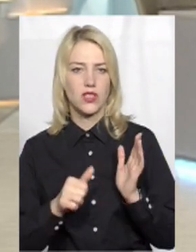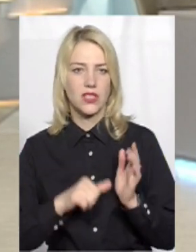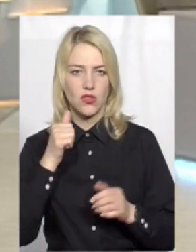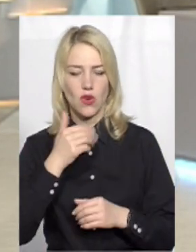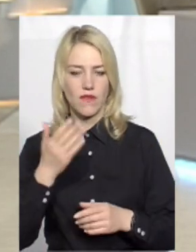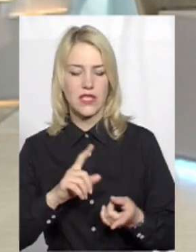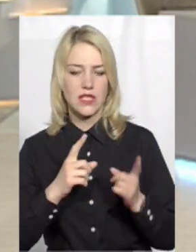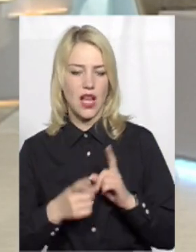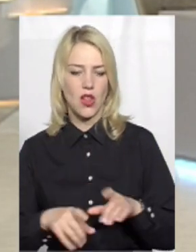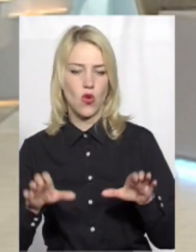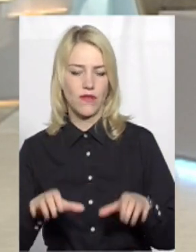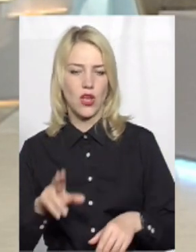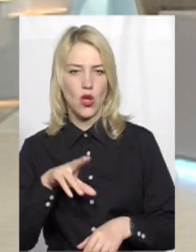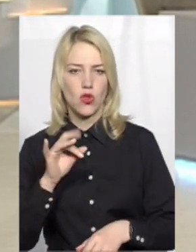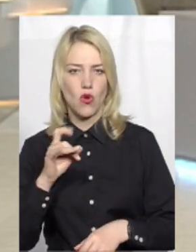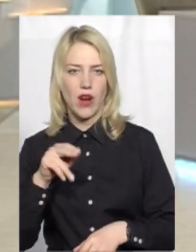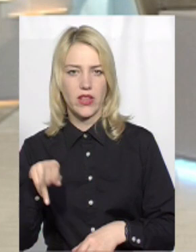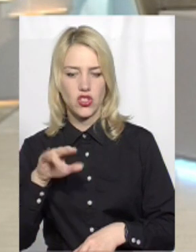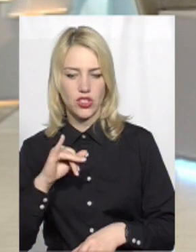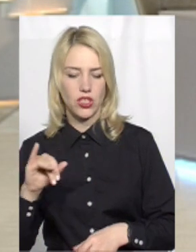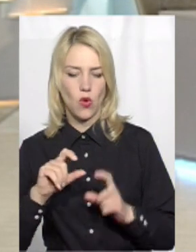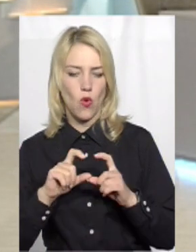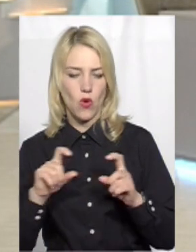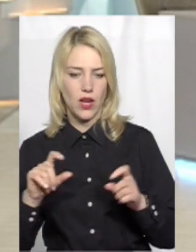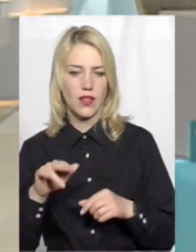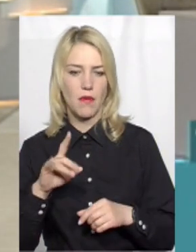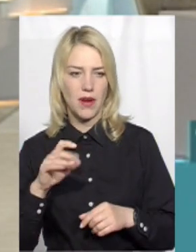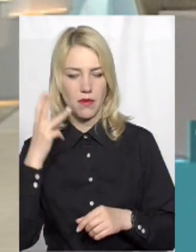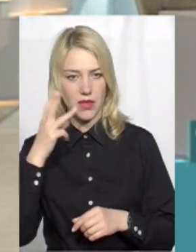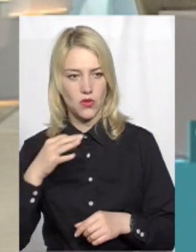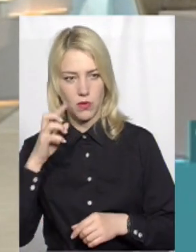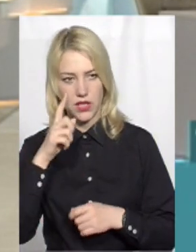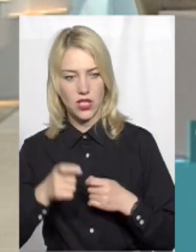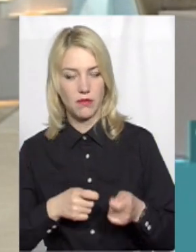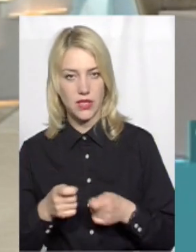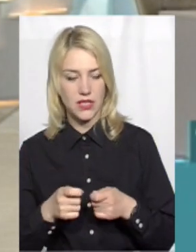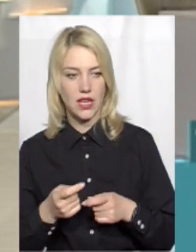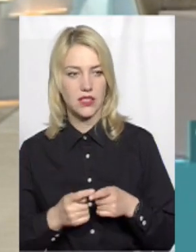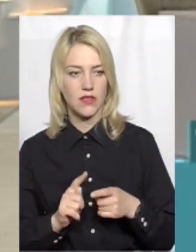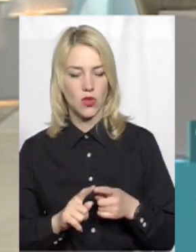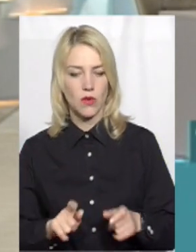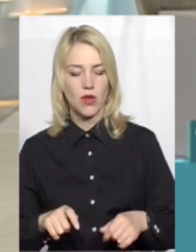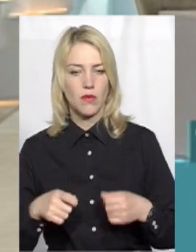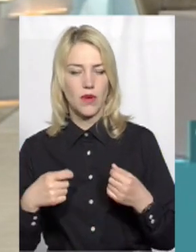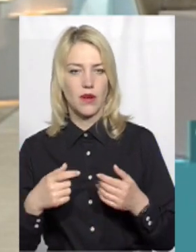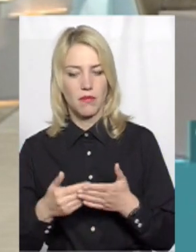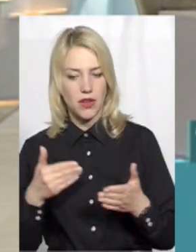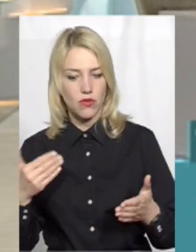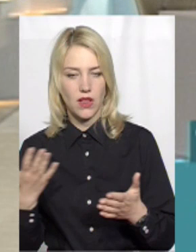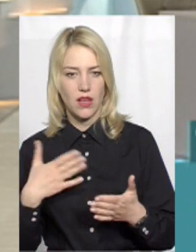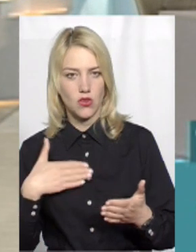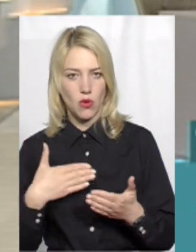ви стали головою дорадчого органу при Хмельницькій обласній держадміністрації. Цьому передувала якась